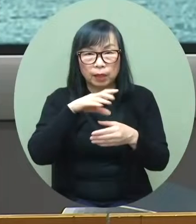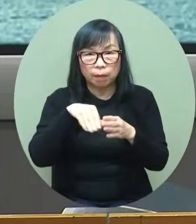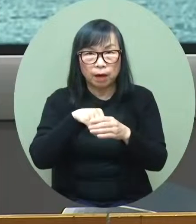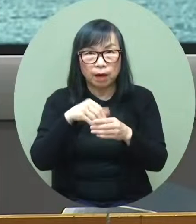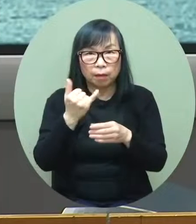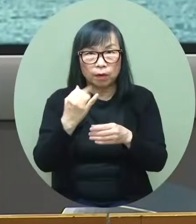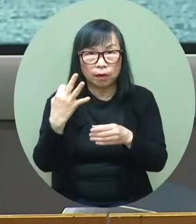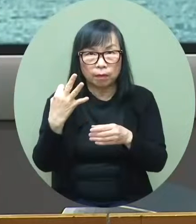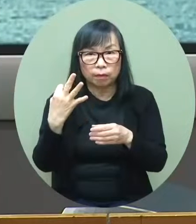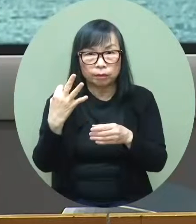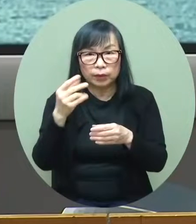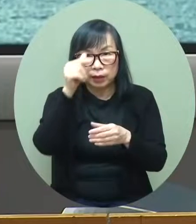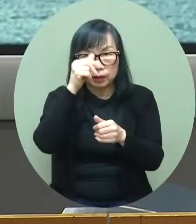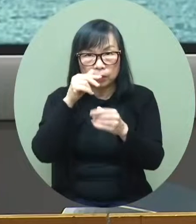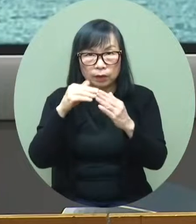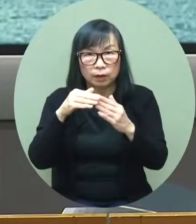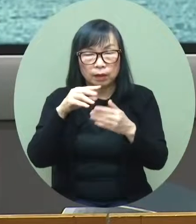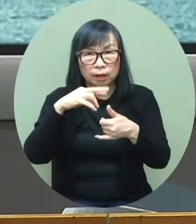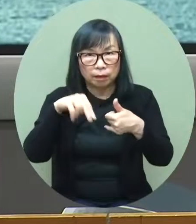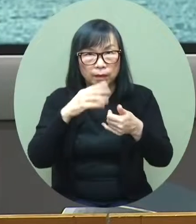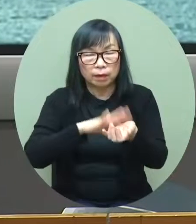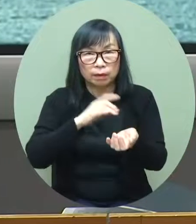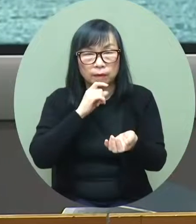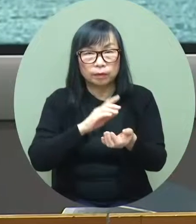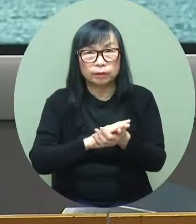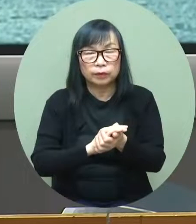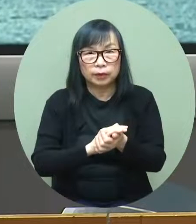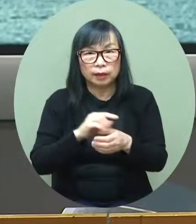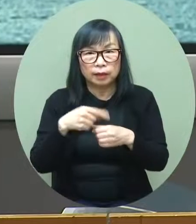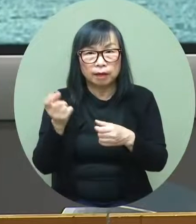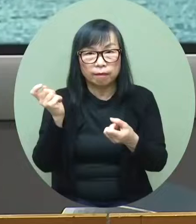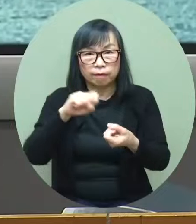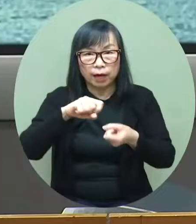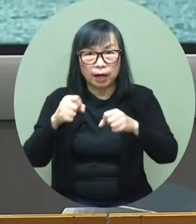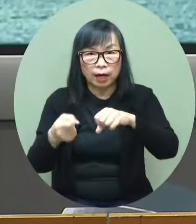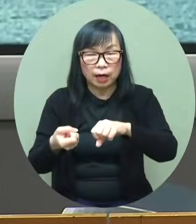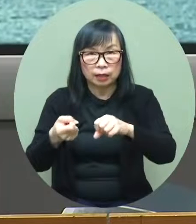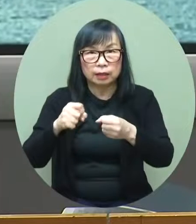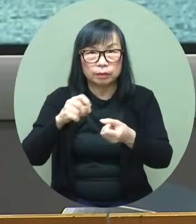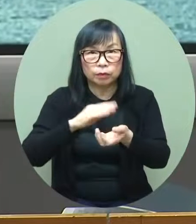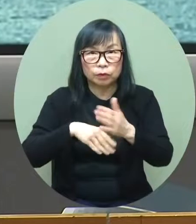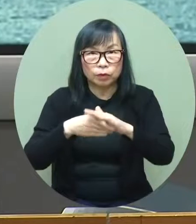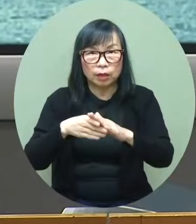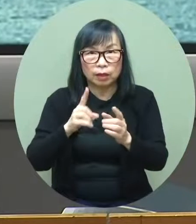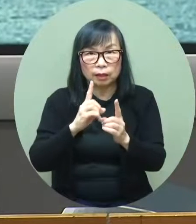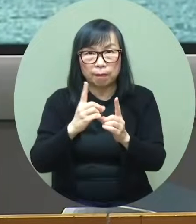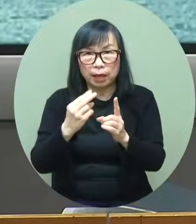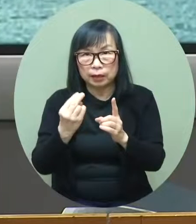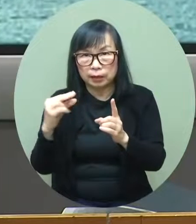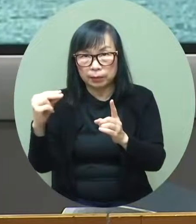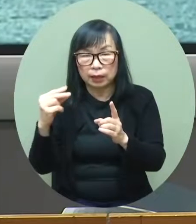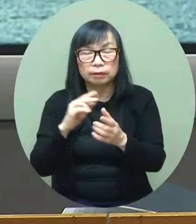括了63宗是醫管局檢測陽性，另外我們的化驗所檢測陽性是127